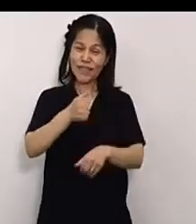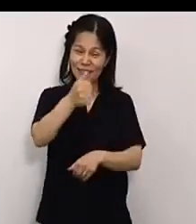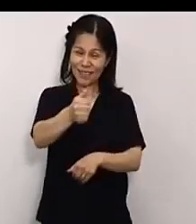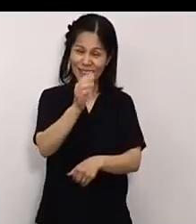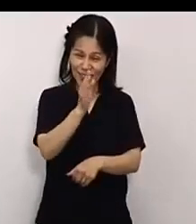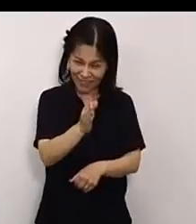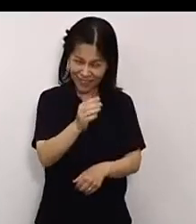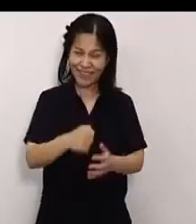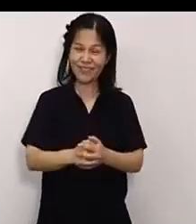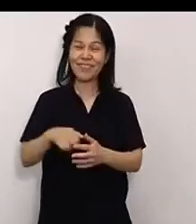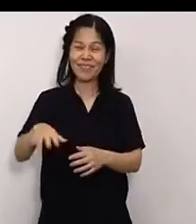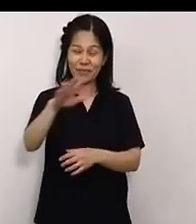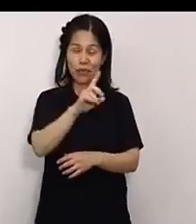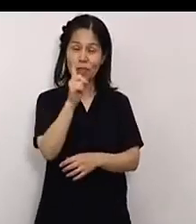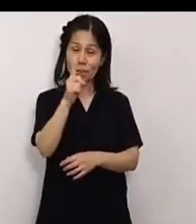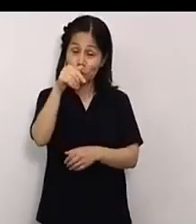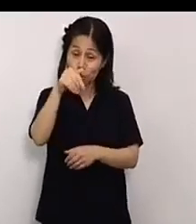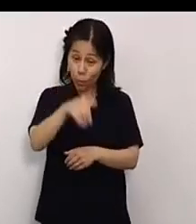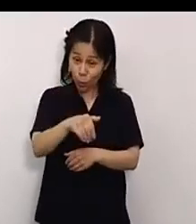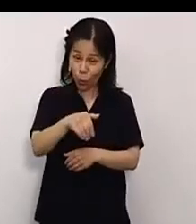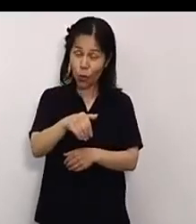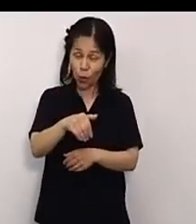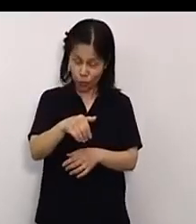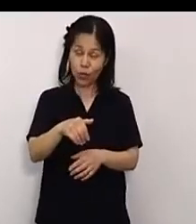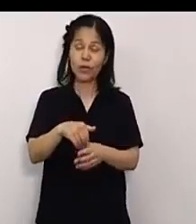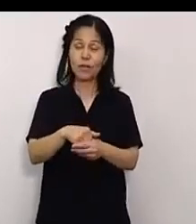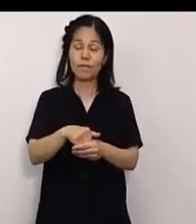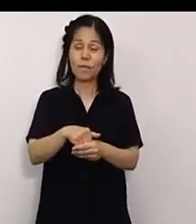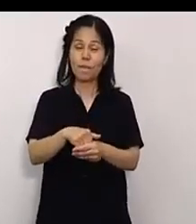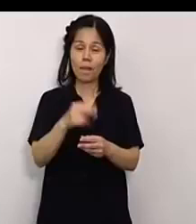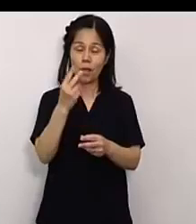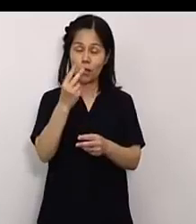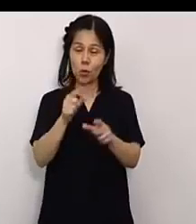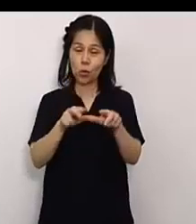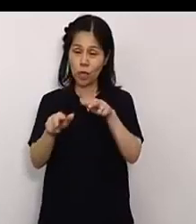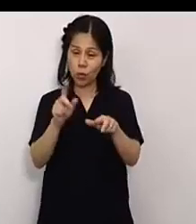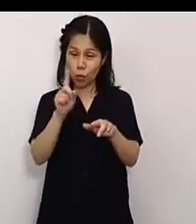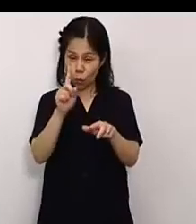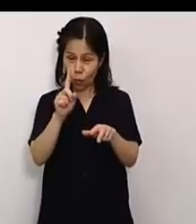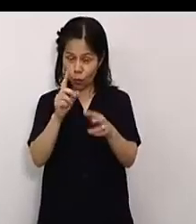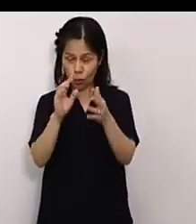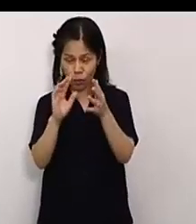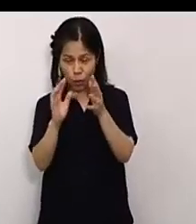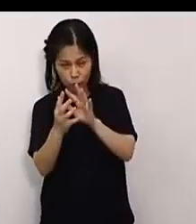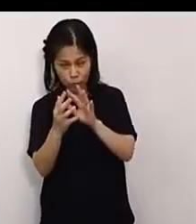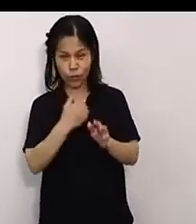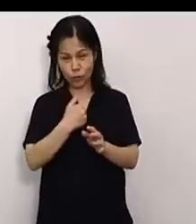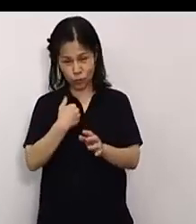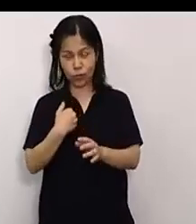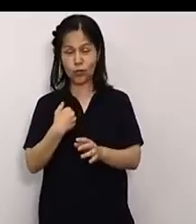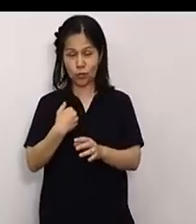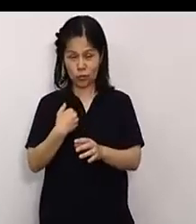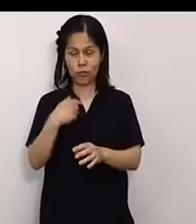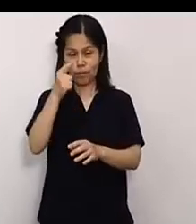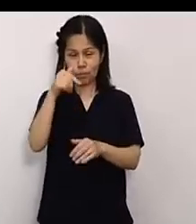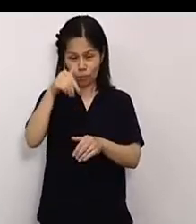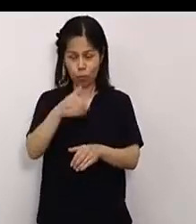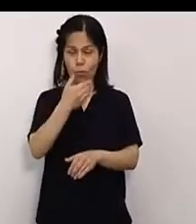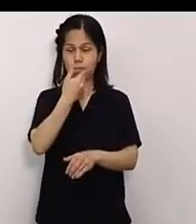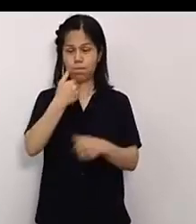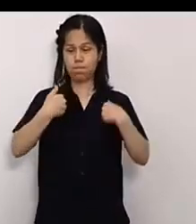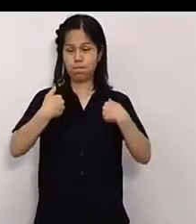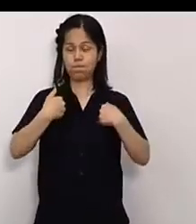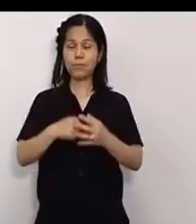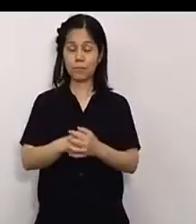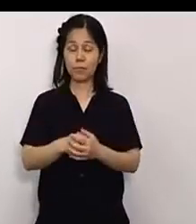ください、皆さん方の一票でそうどういう都政が作れるかっていうできるのかってかかってますのでね、